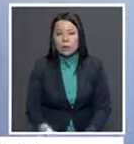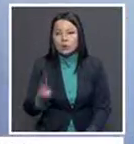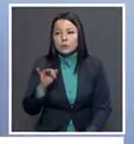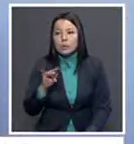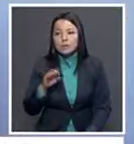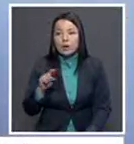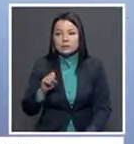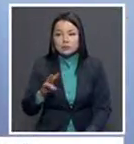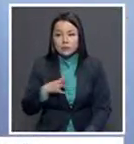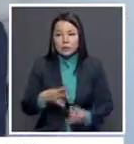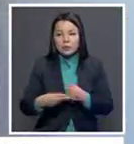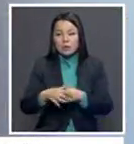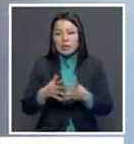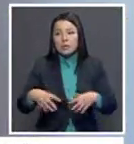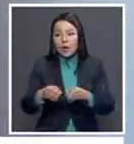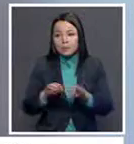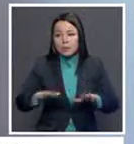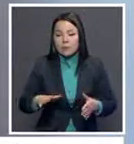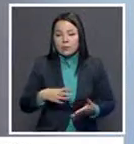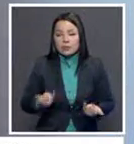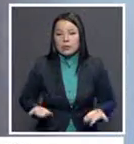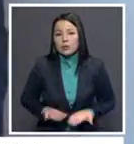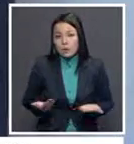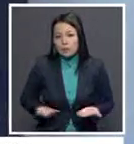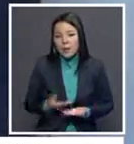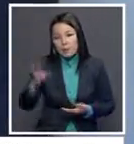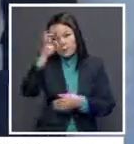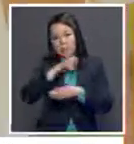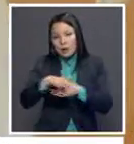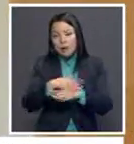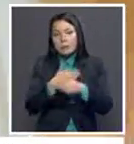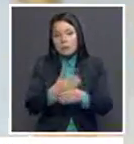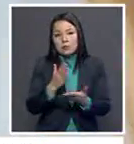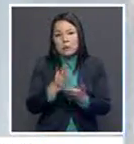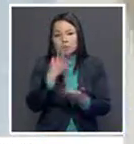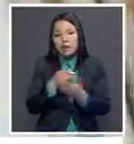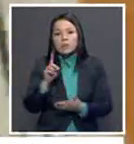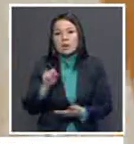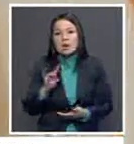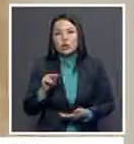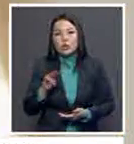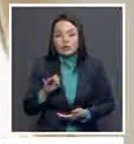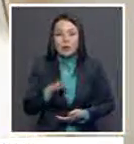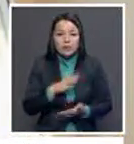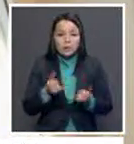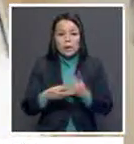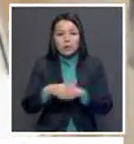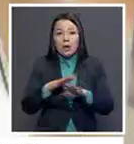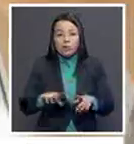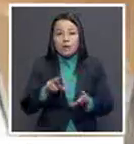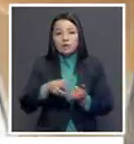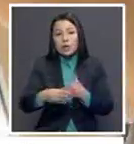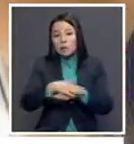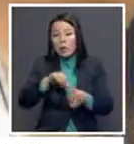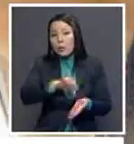Муртазиндер жанұясы жер кезеңінде 2007 жылы тұрған. Былтыр мемлекеттік бағдарлама көмегімен Заречный ауылында өздеріне тиесілі жер учаскесімен